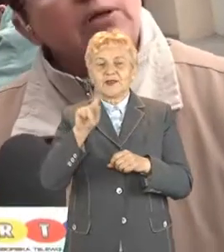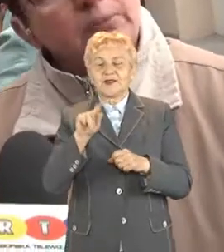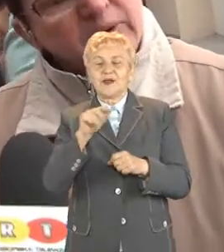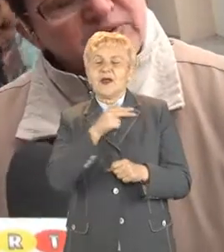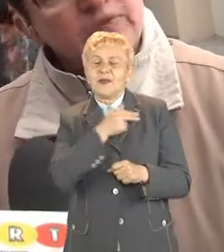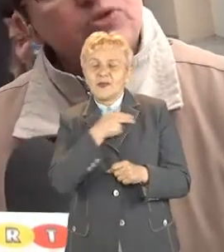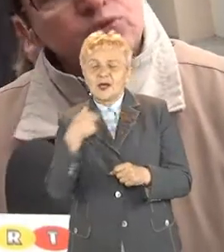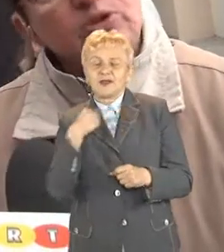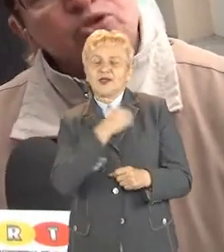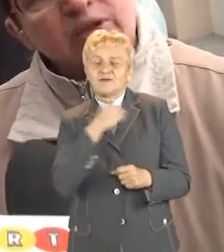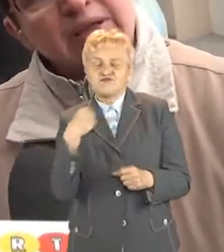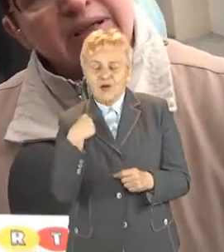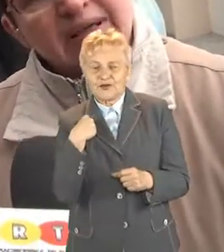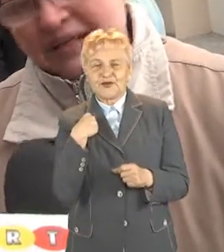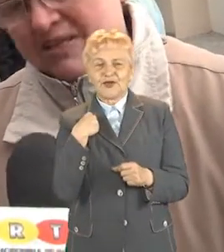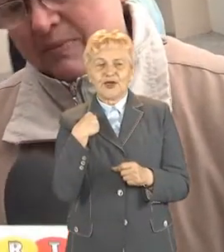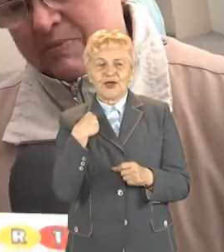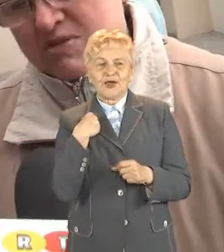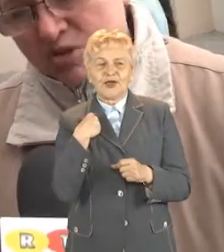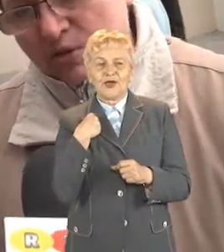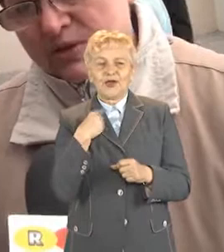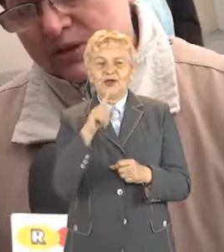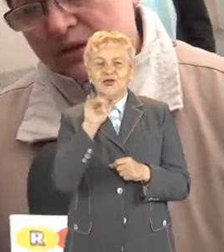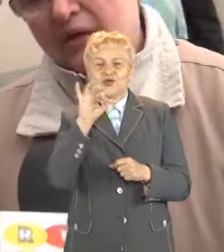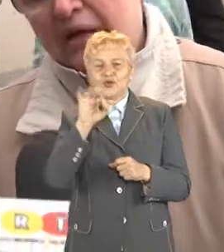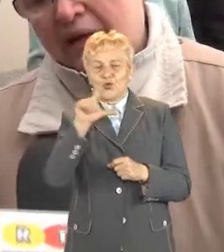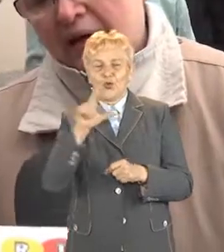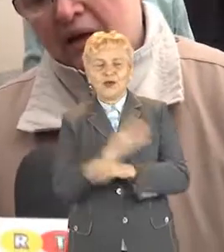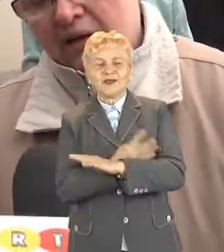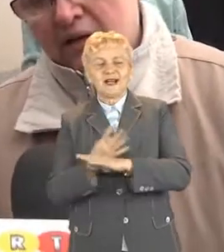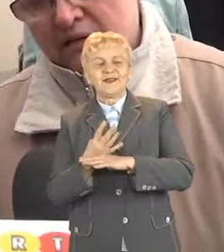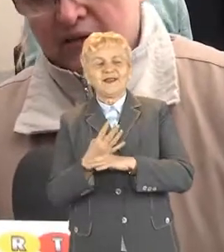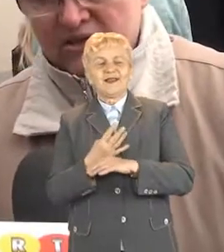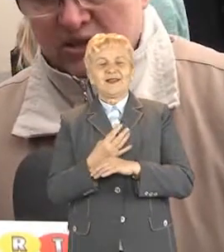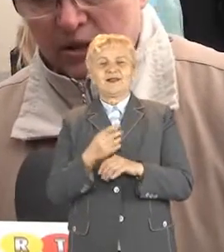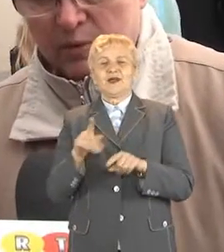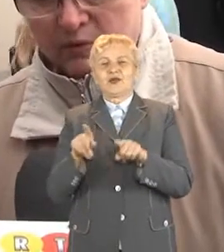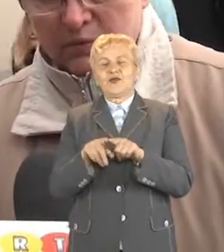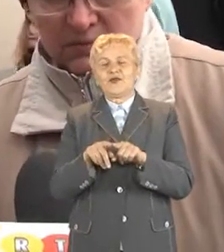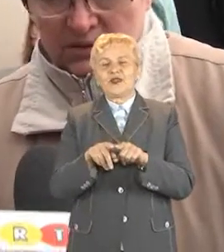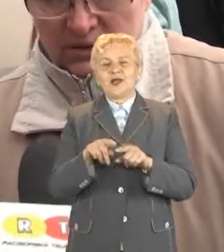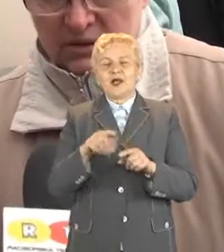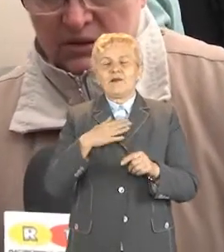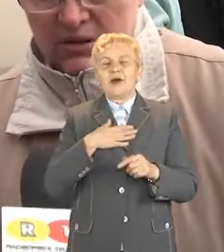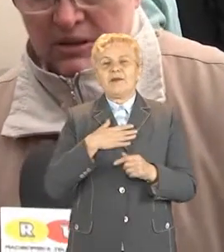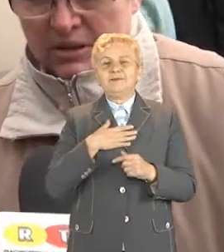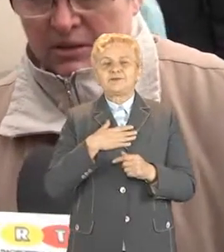kiszony, prawdziwy żur kiszony naszej babci śląski na zakwasie chlebowym